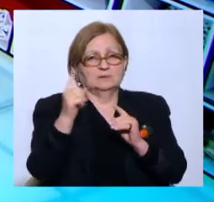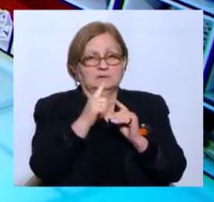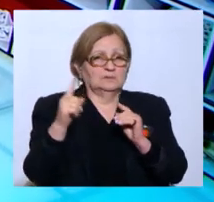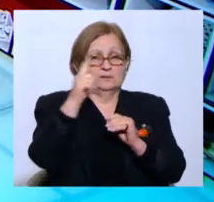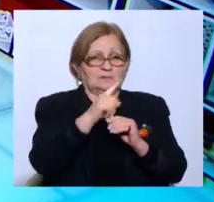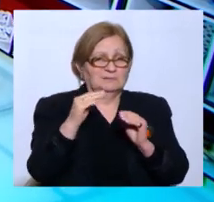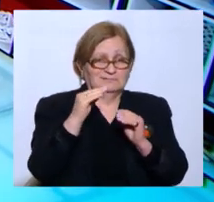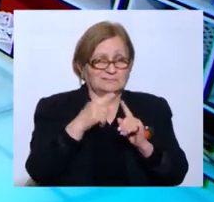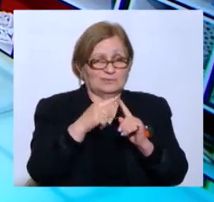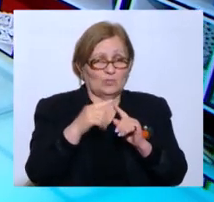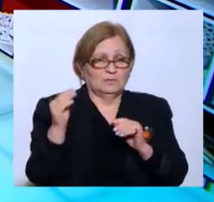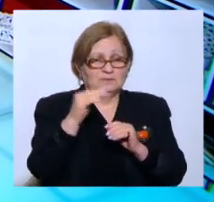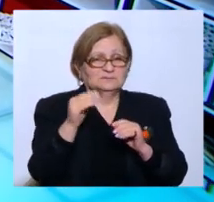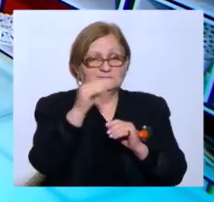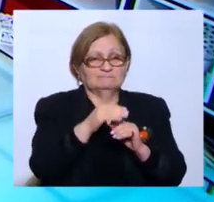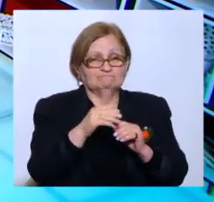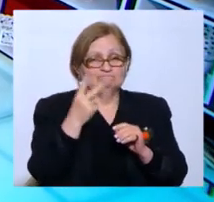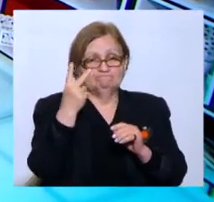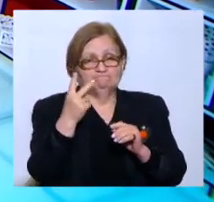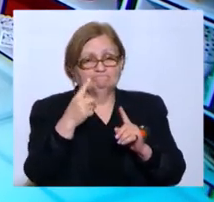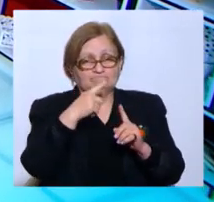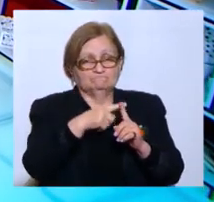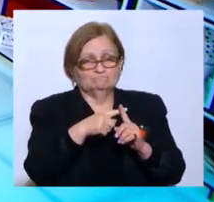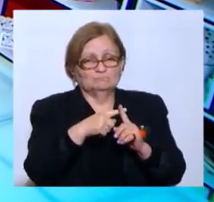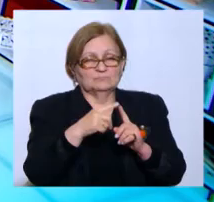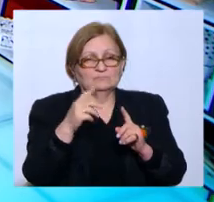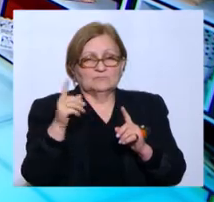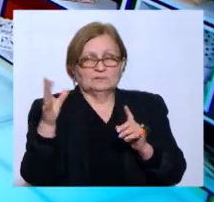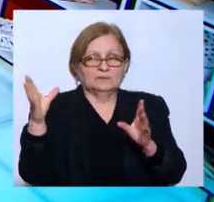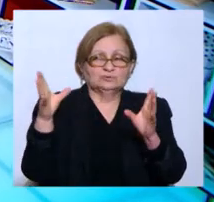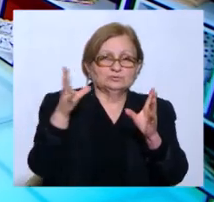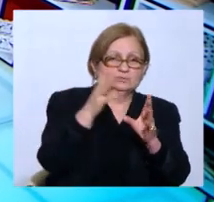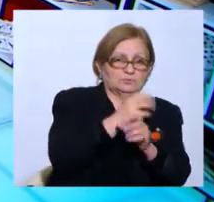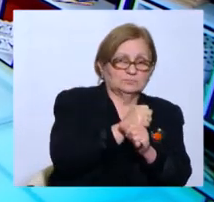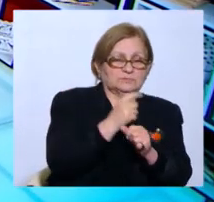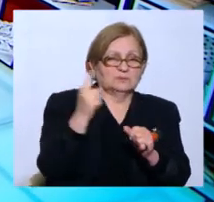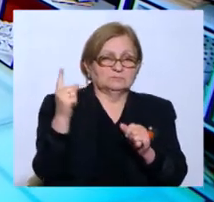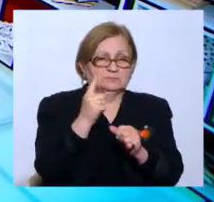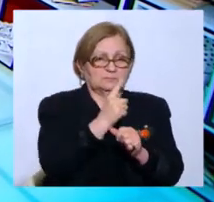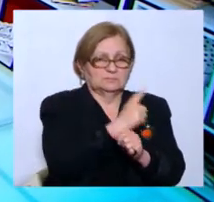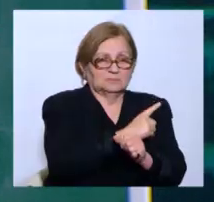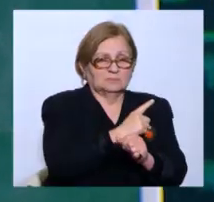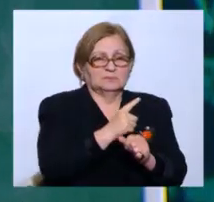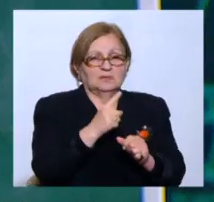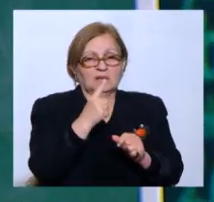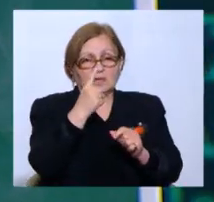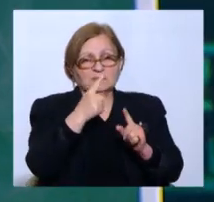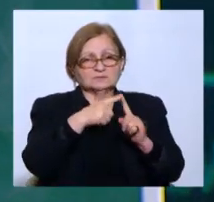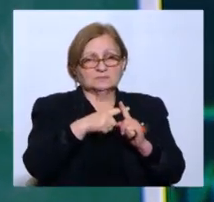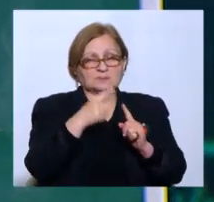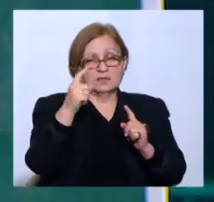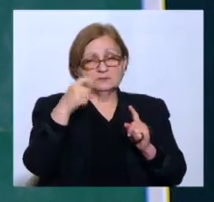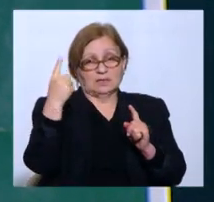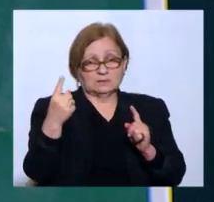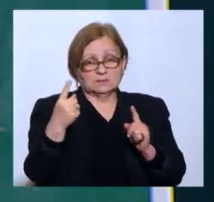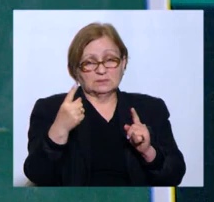როგორც ერთიდან ორის ასისკენ და ისე ასიდან შევამცირებთ ერთი ბიჭით, ხო? ანუ ერთს რო ასი მიუმატოთ, არის